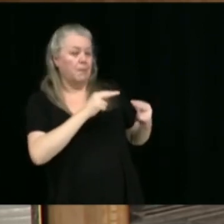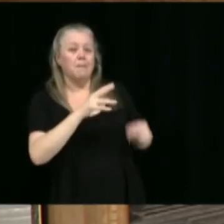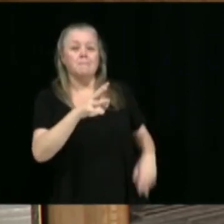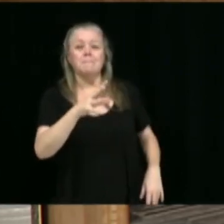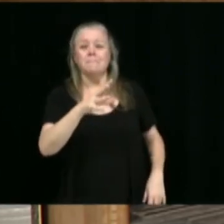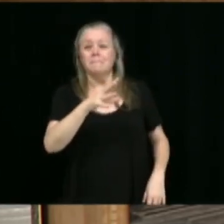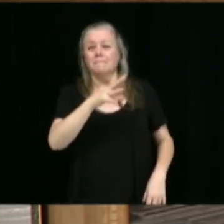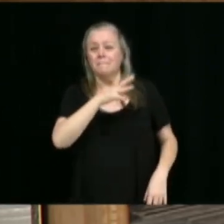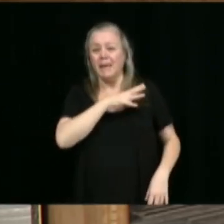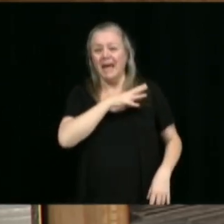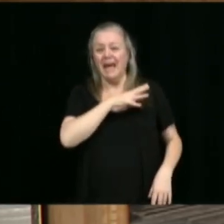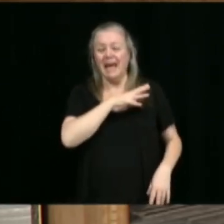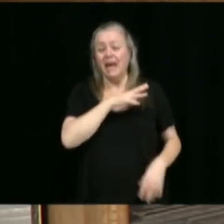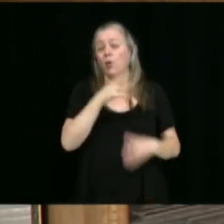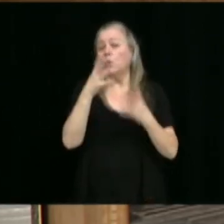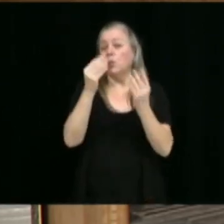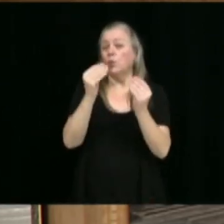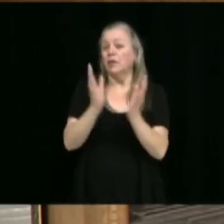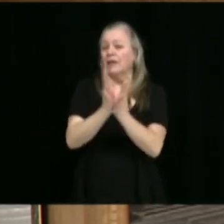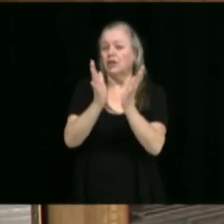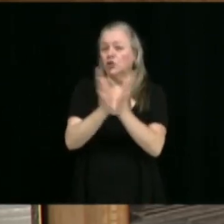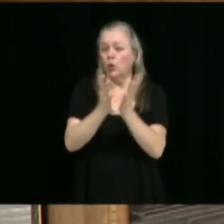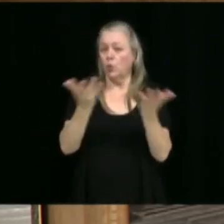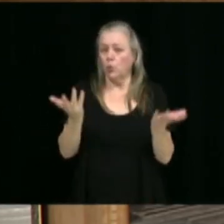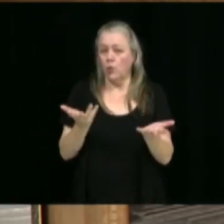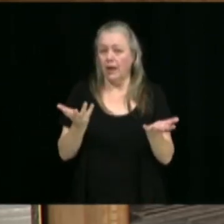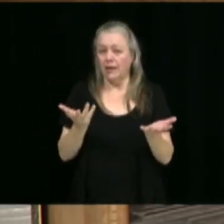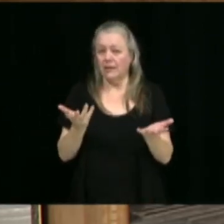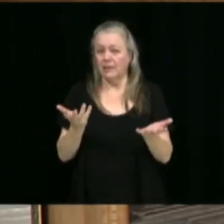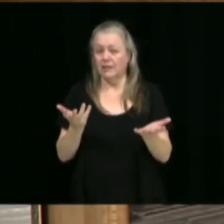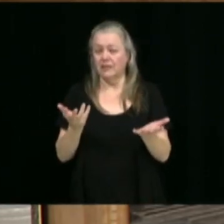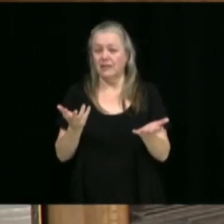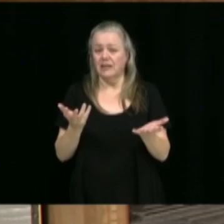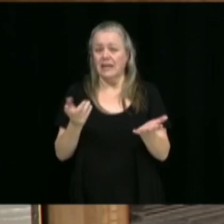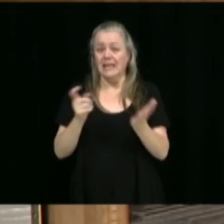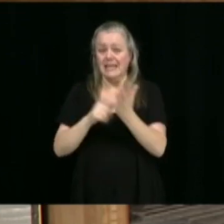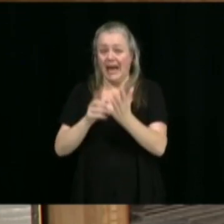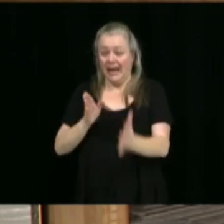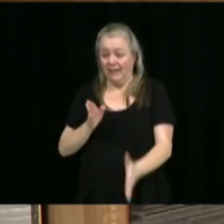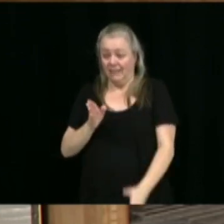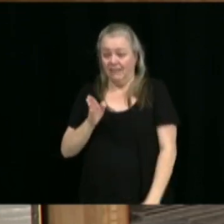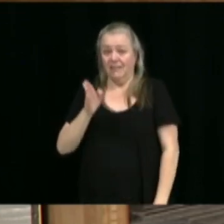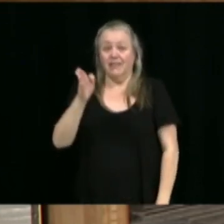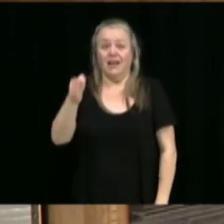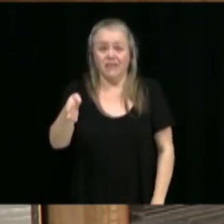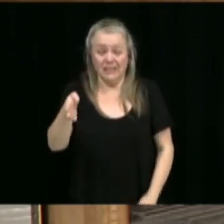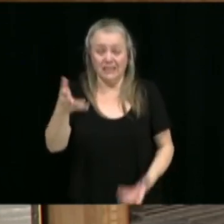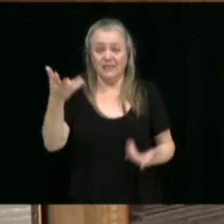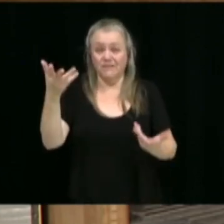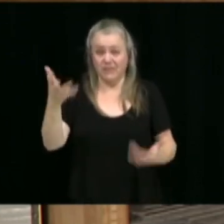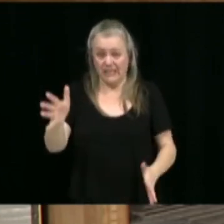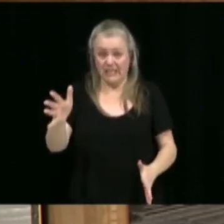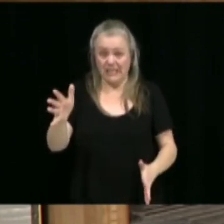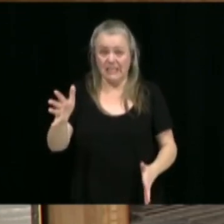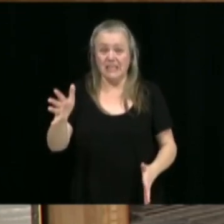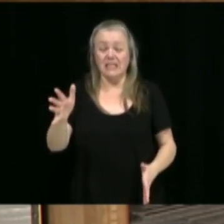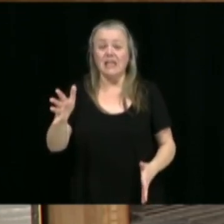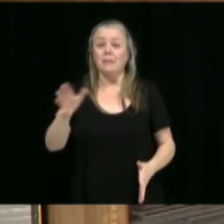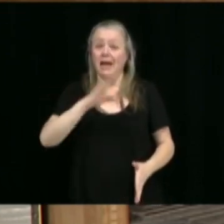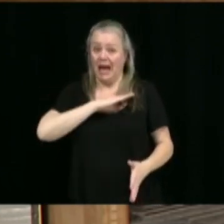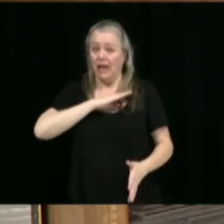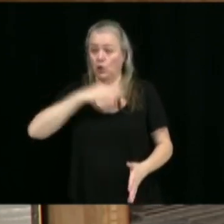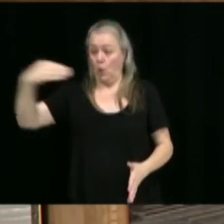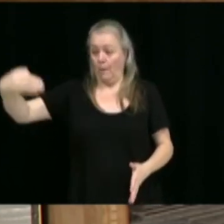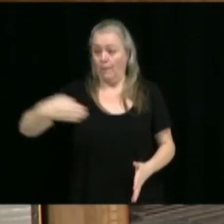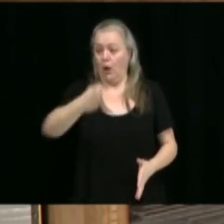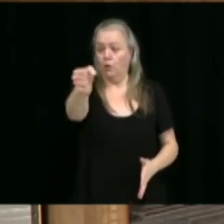mais là où c'est plus dangereux, c'est une fois que tu as traversé, ou presque traversé, là, bien, il y en a qui passent